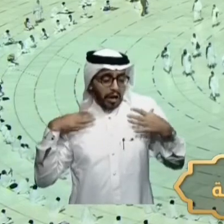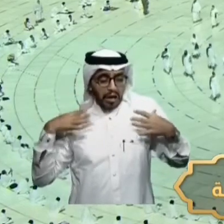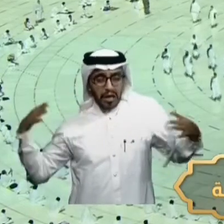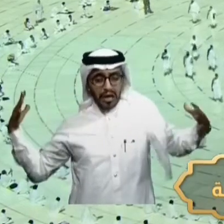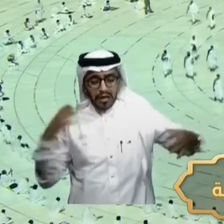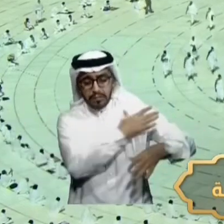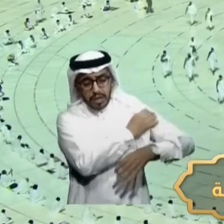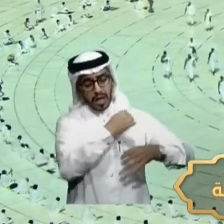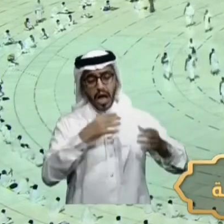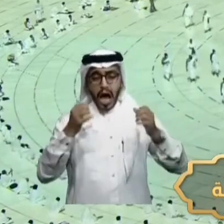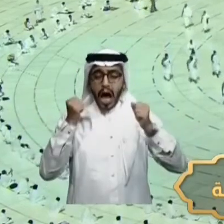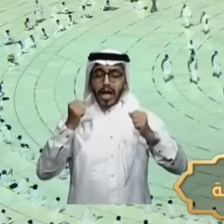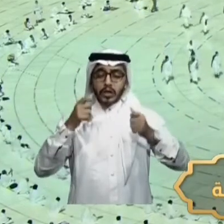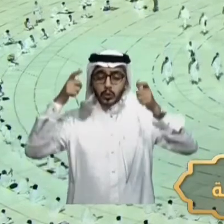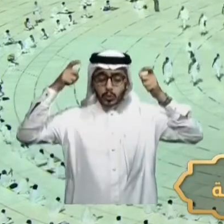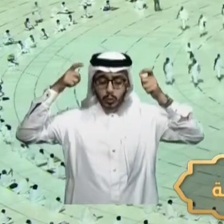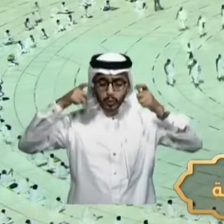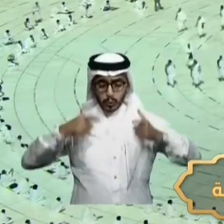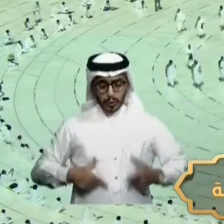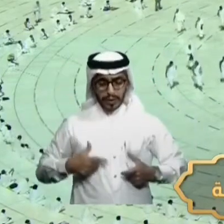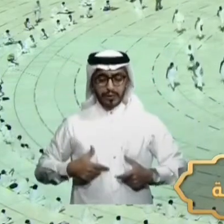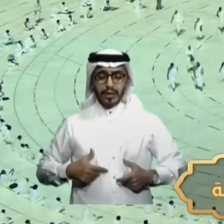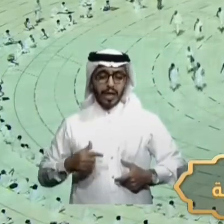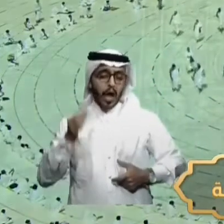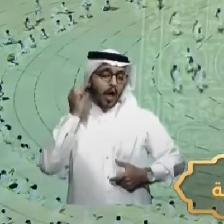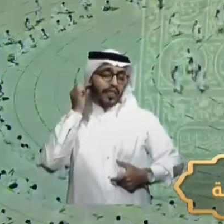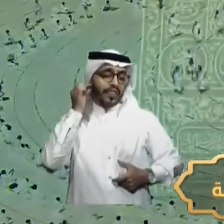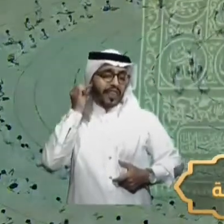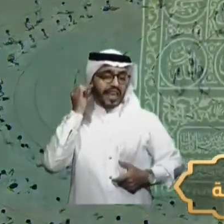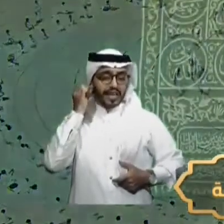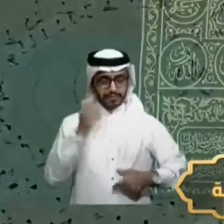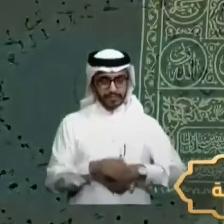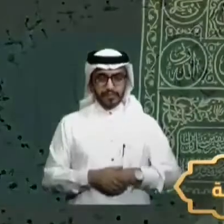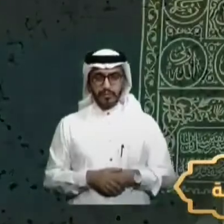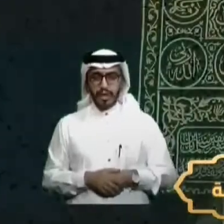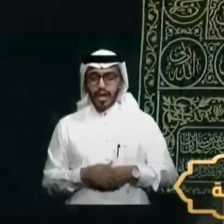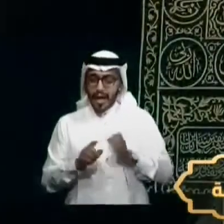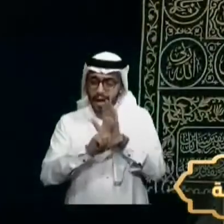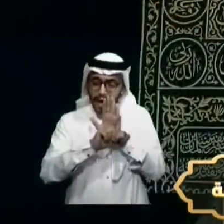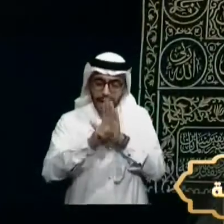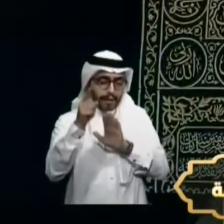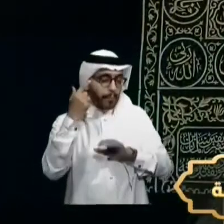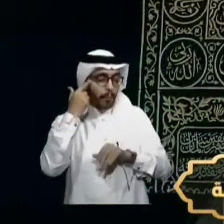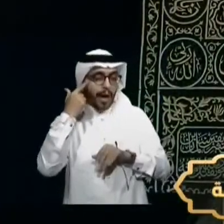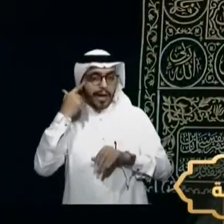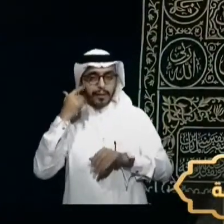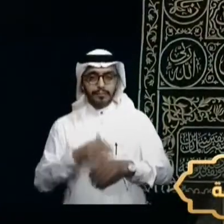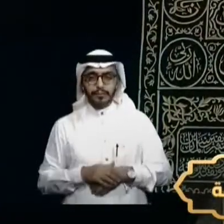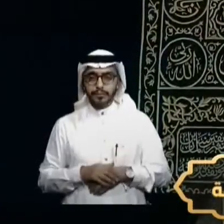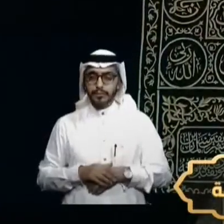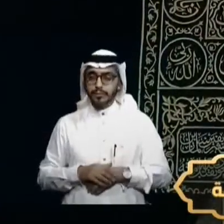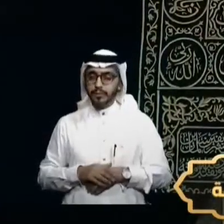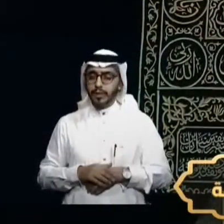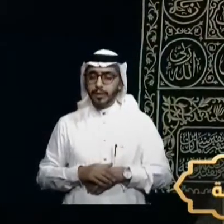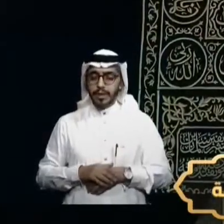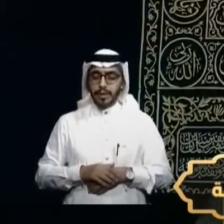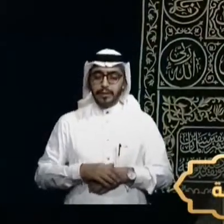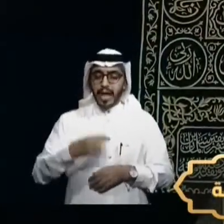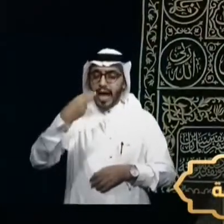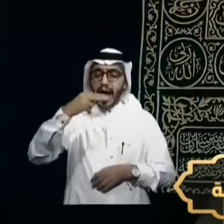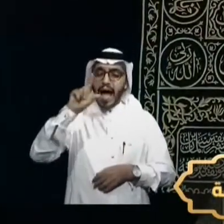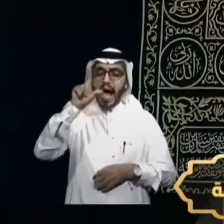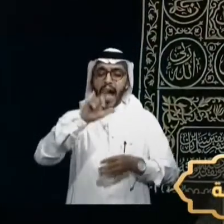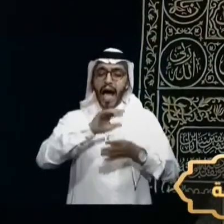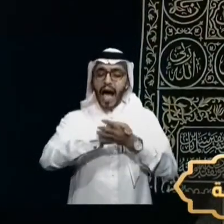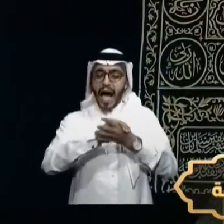المنكبين، عظيم الجمة إلى شحمة أذنيه. أخرجه البخاري. وعن علي بن أبي طالب